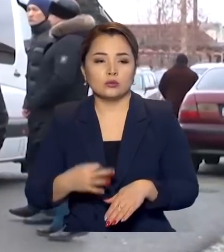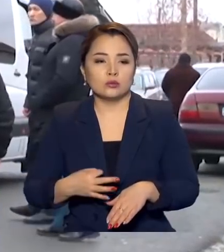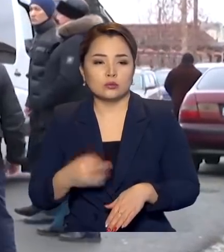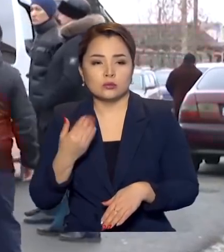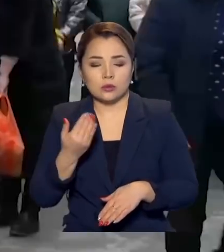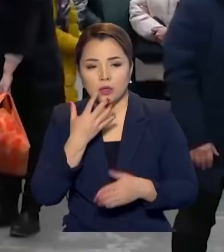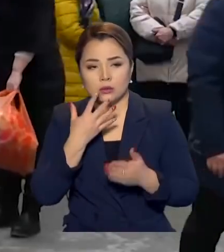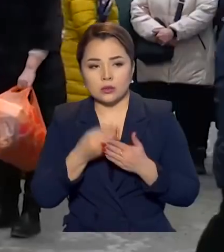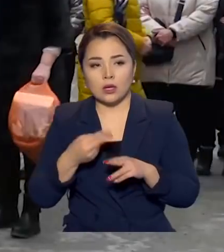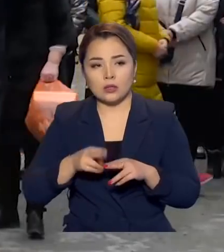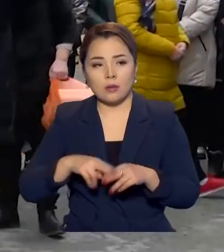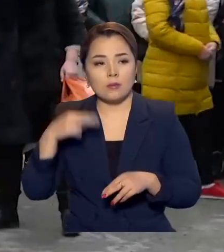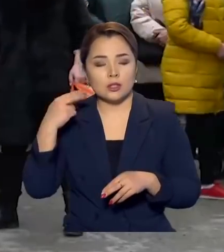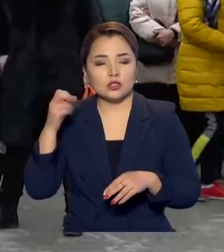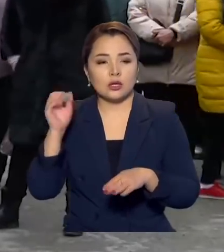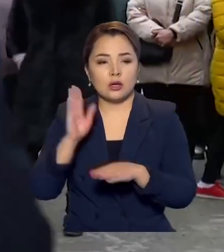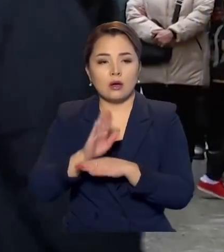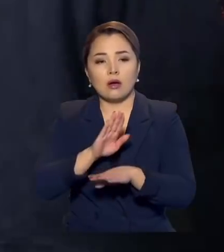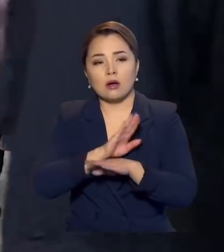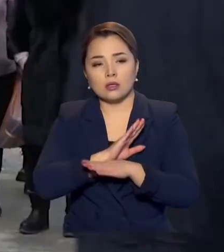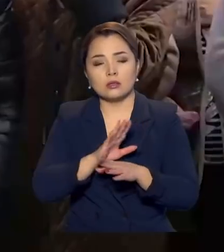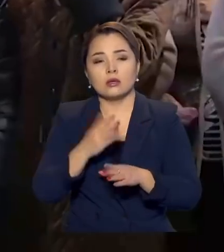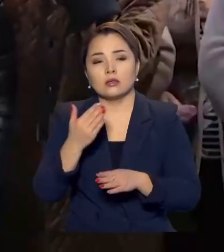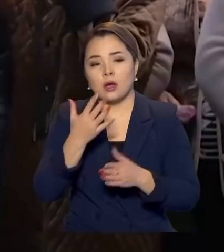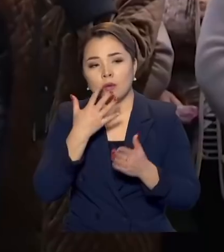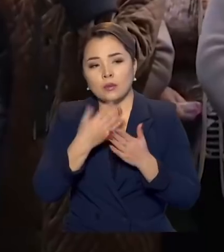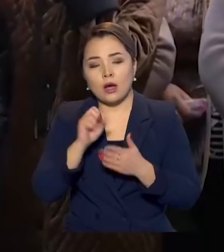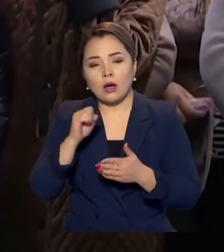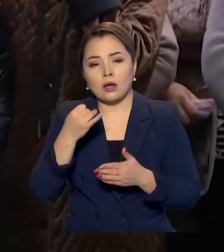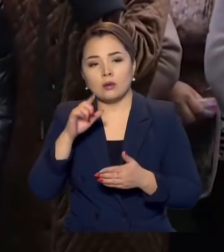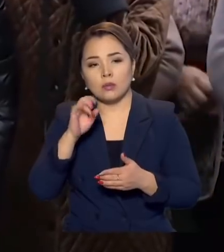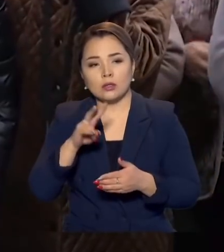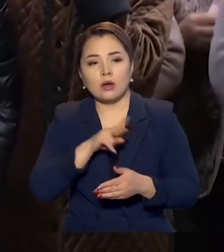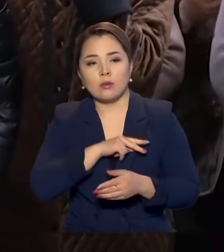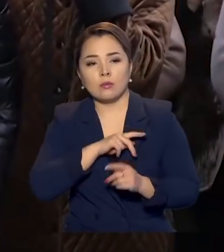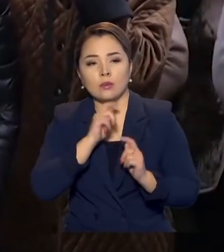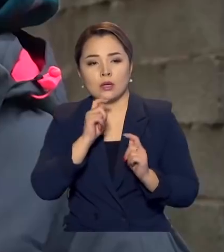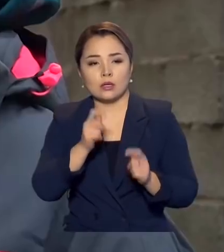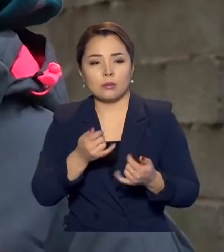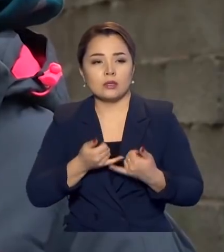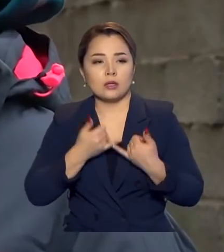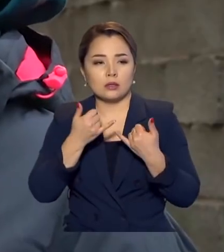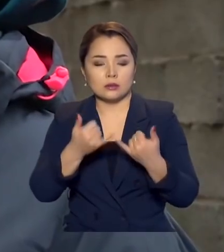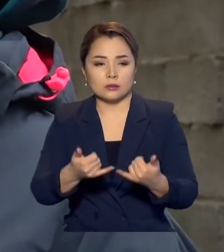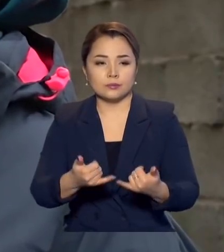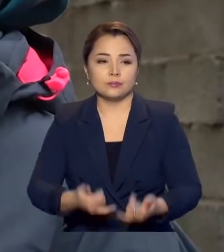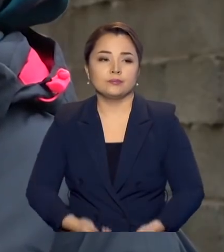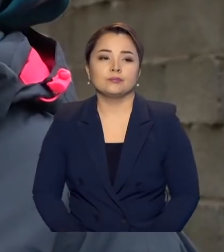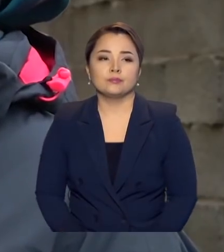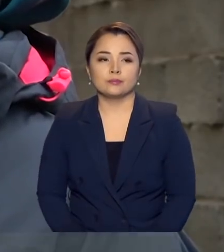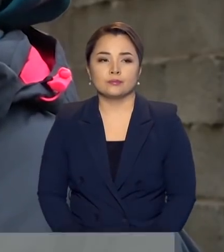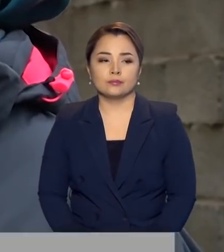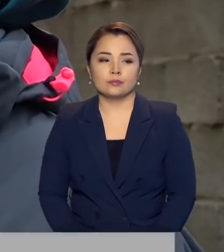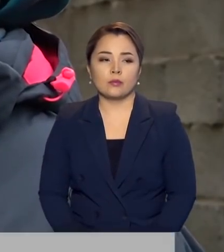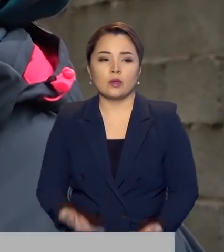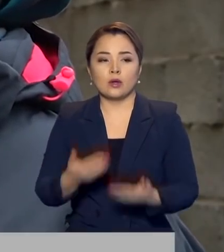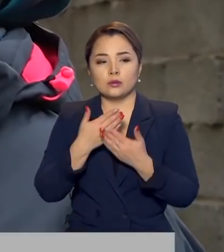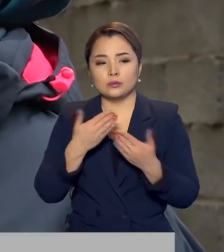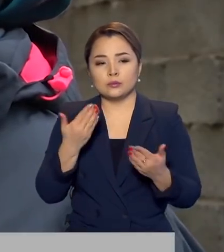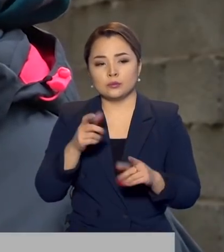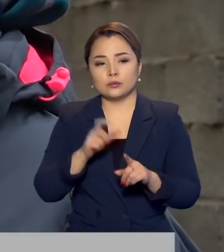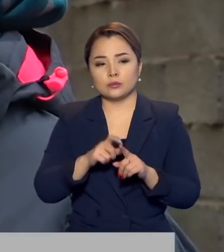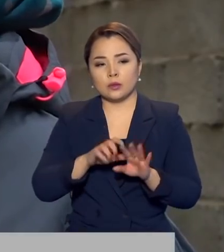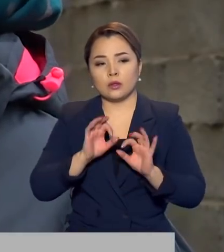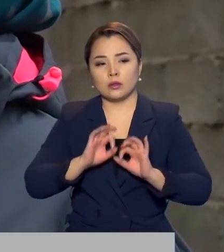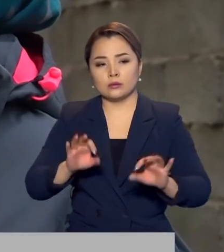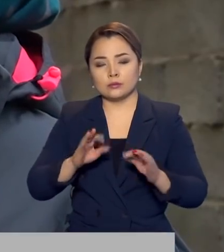Дархан Барғанаев президент жарлығымен қайтыс болғаннан кейін айыбын орденімен марапатталды. Соңғы сөз аман болыңдар, аман